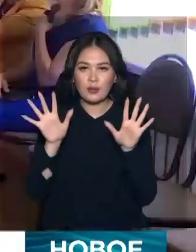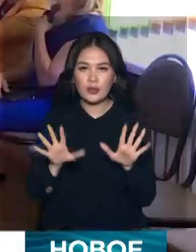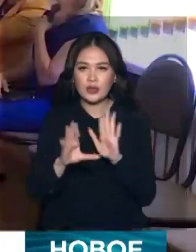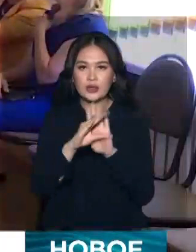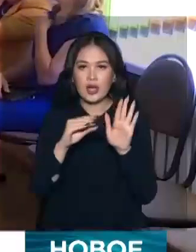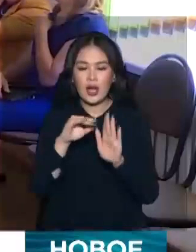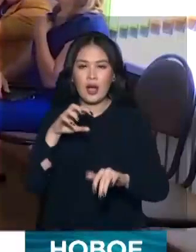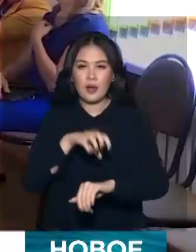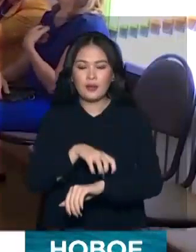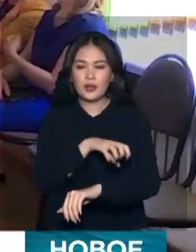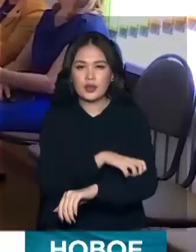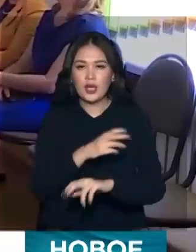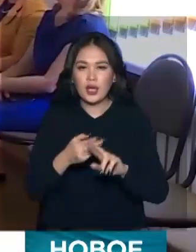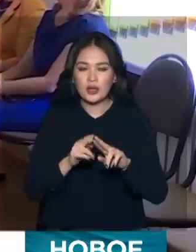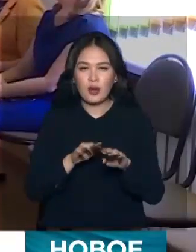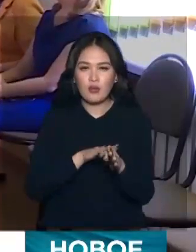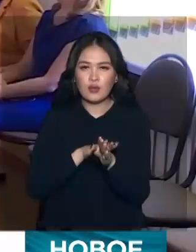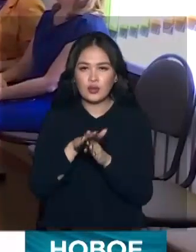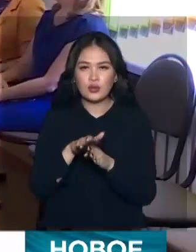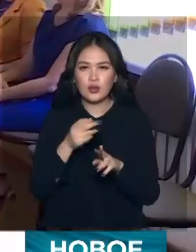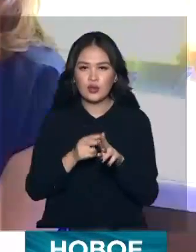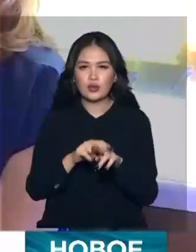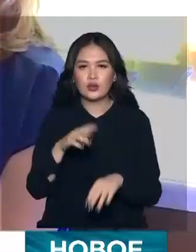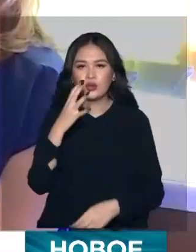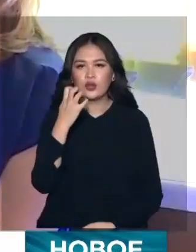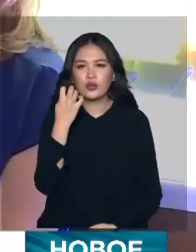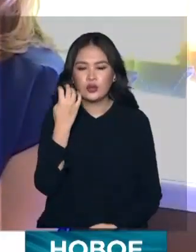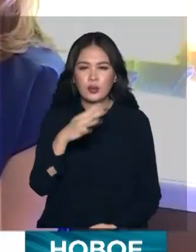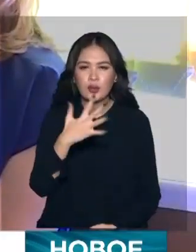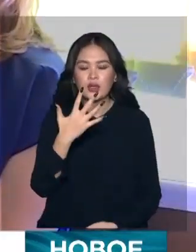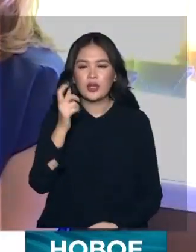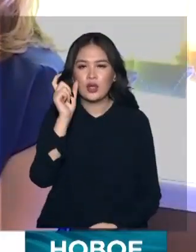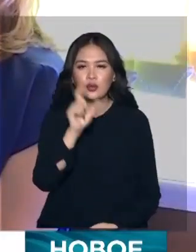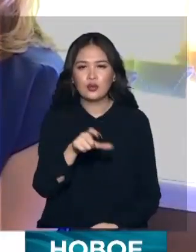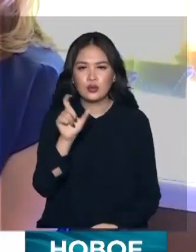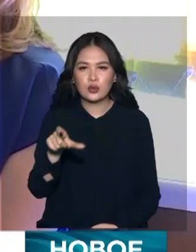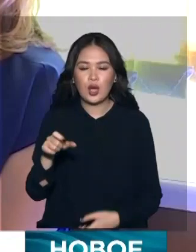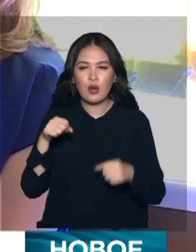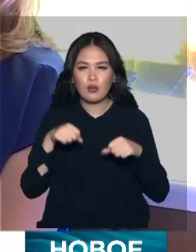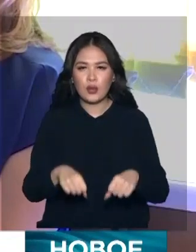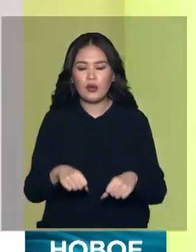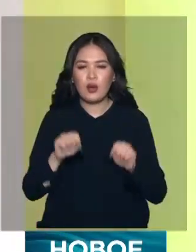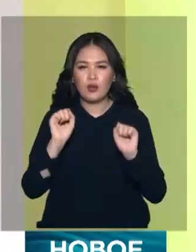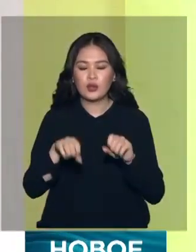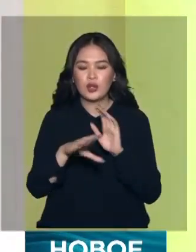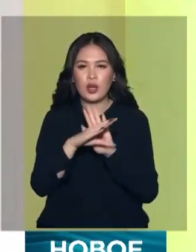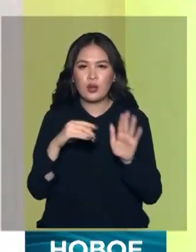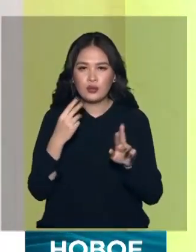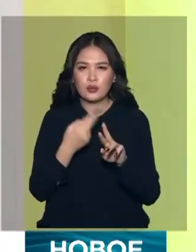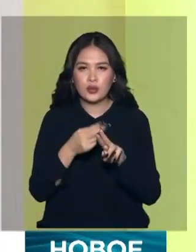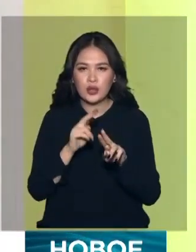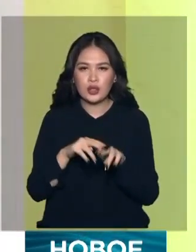избирательной комиссии, по области насчитывается более 445 тысяч граждан, имеющих право голоса. Для них будут